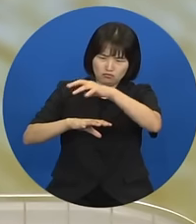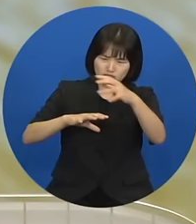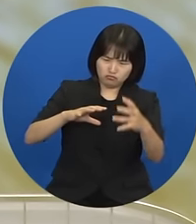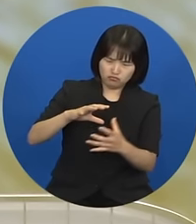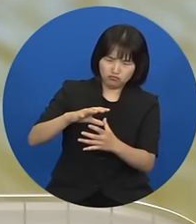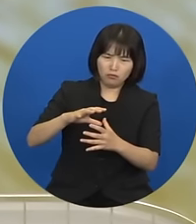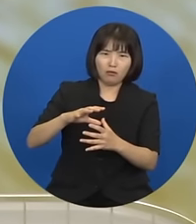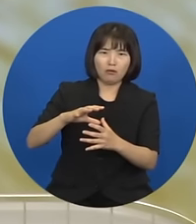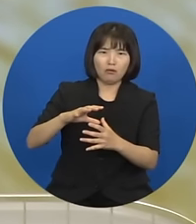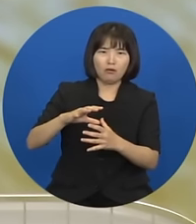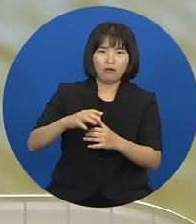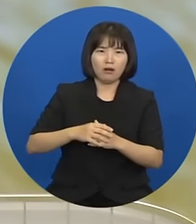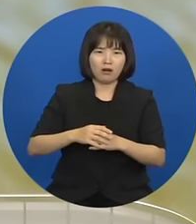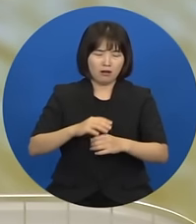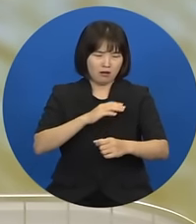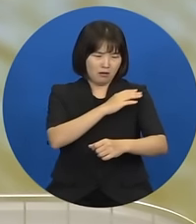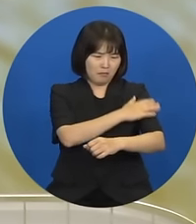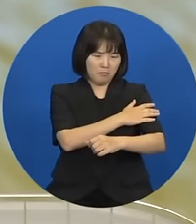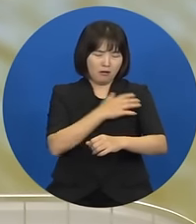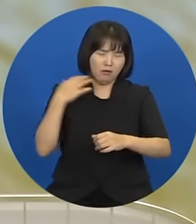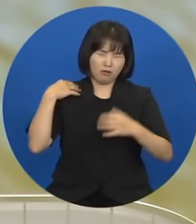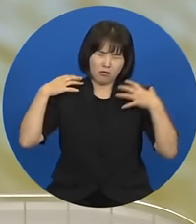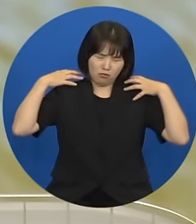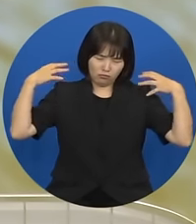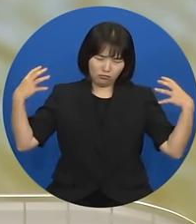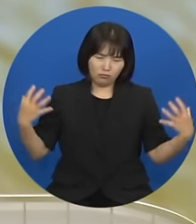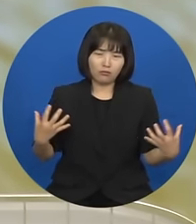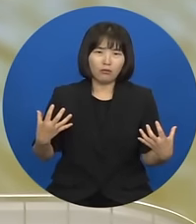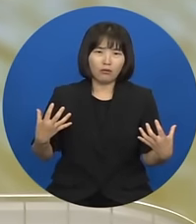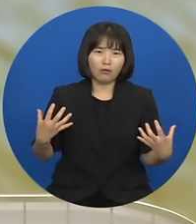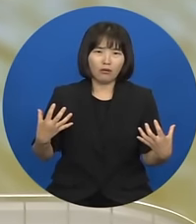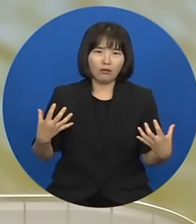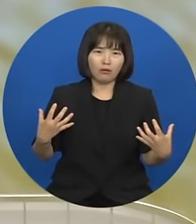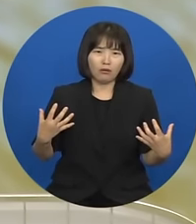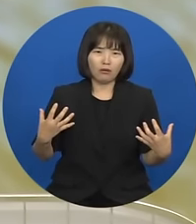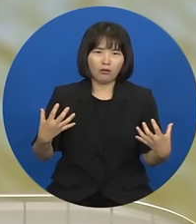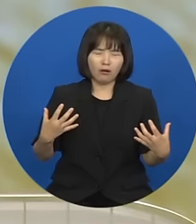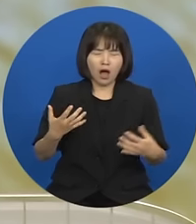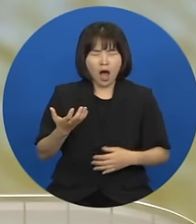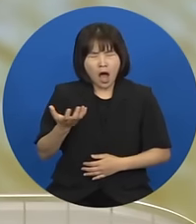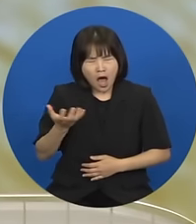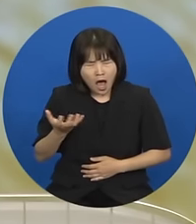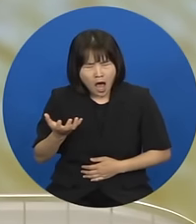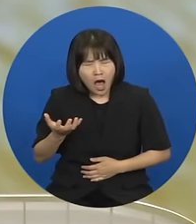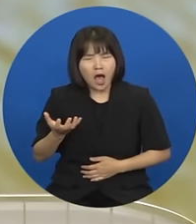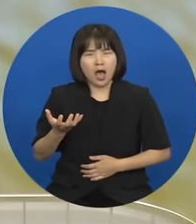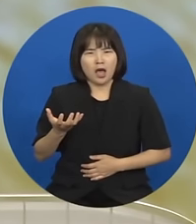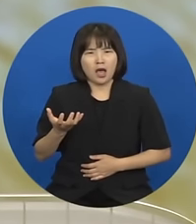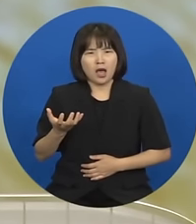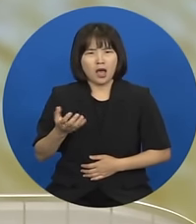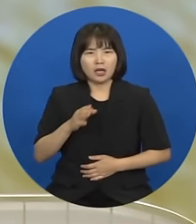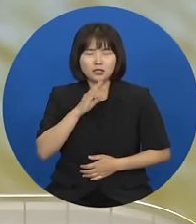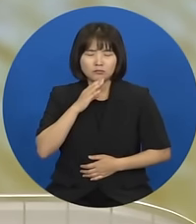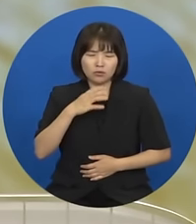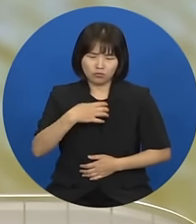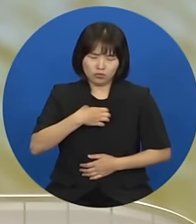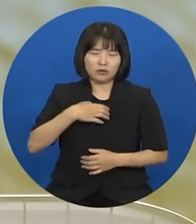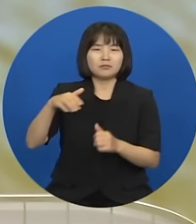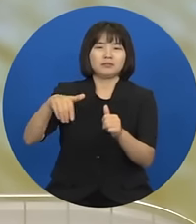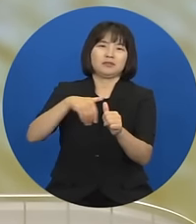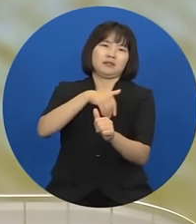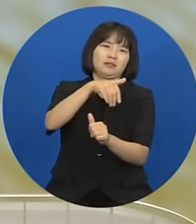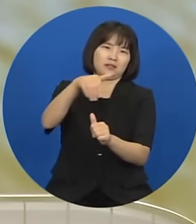퉁퉁 붓고 팔과 어깨까지 부어서 손만 대도 아팠어요. 정말 위험한